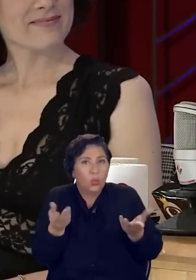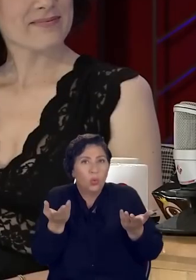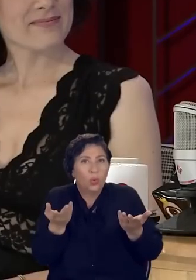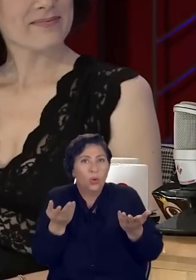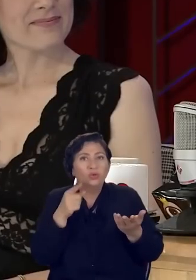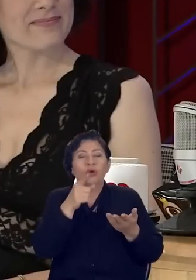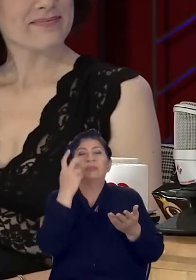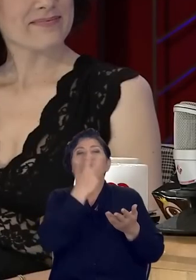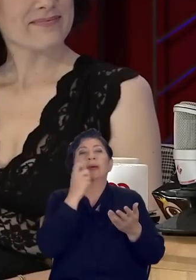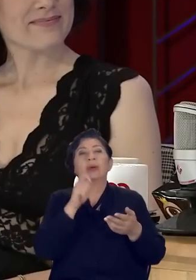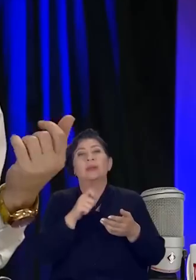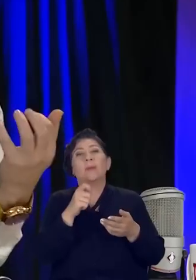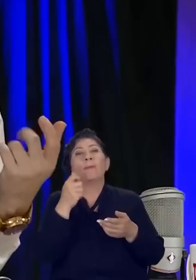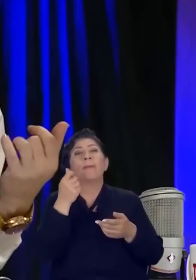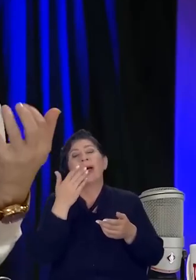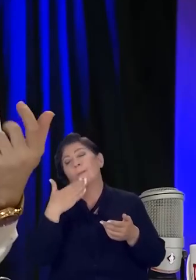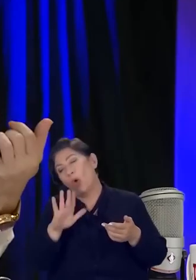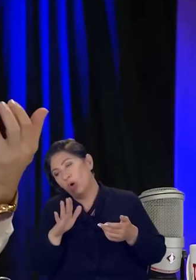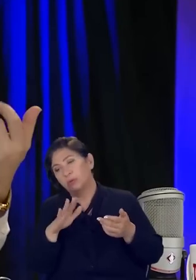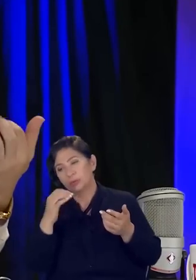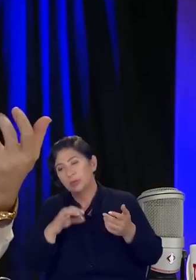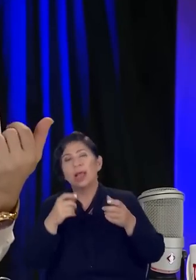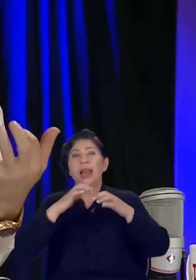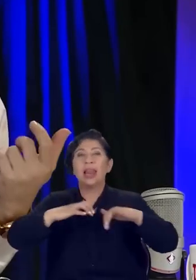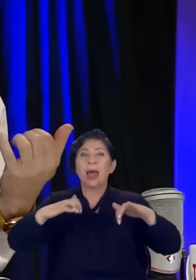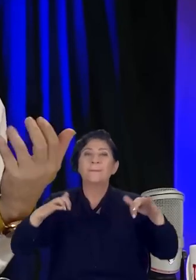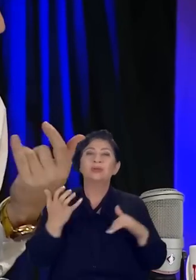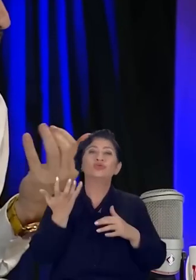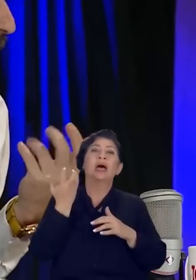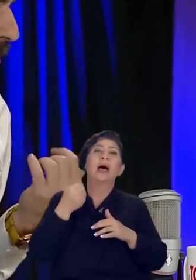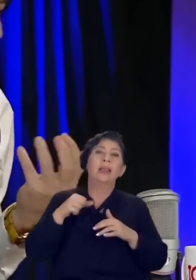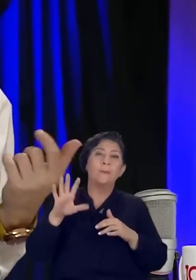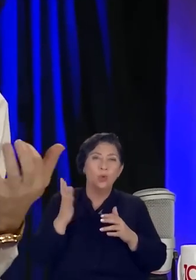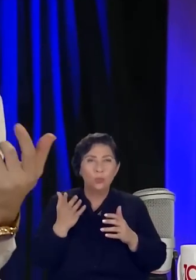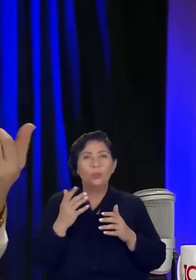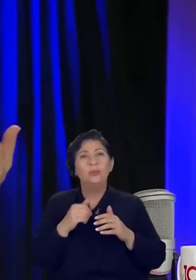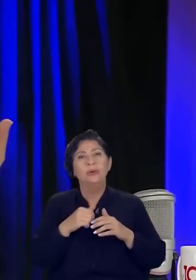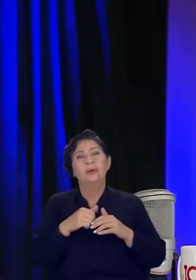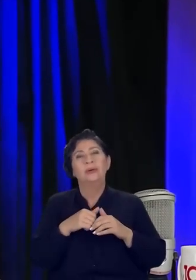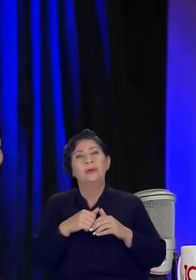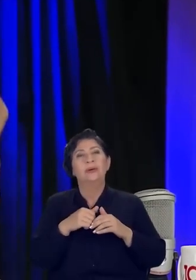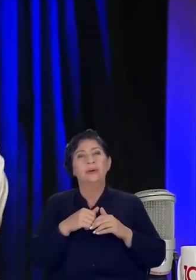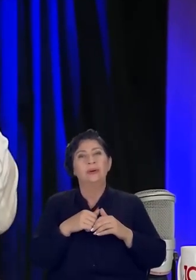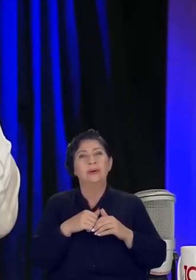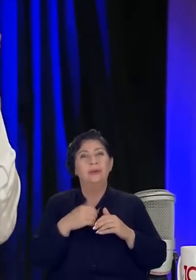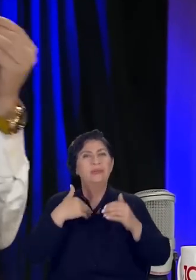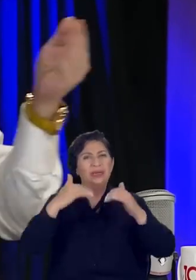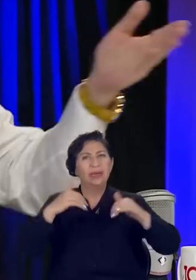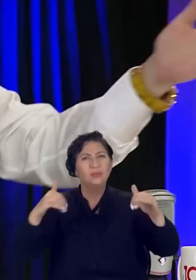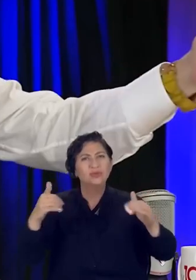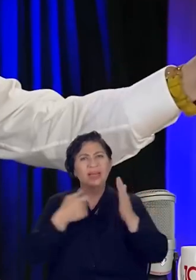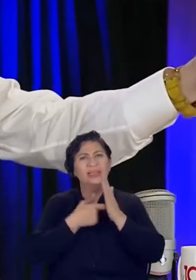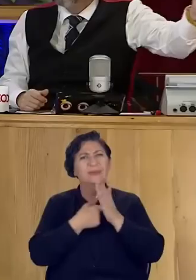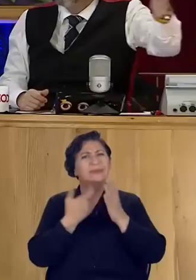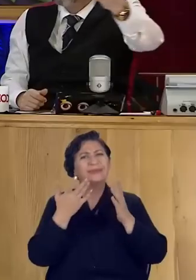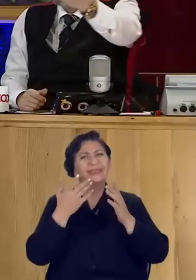Hani şöyle bir şarkı yapabilir. Param yok, lahmacun alamıyorum. Mır mır mır neydi bizim